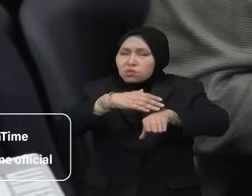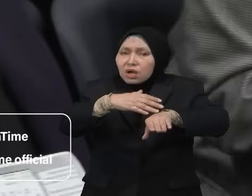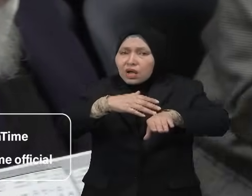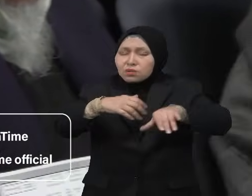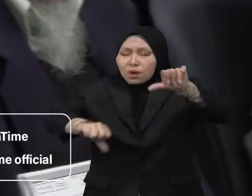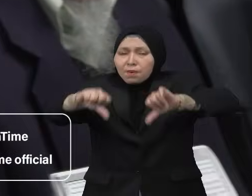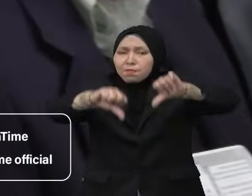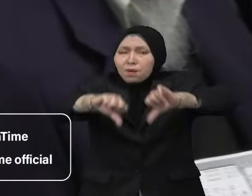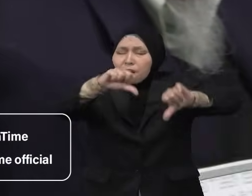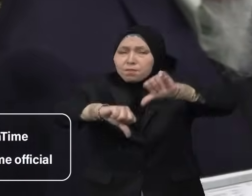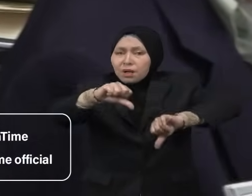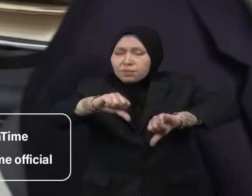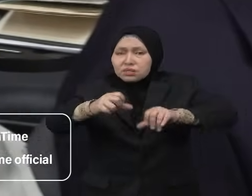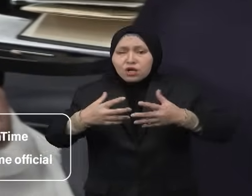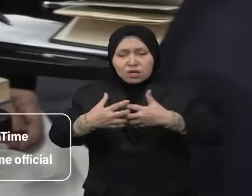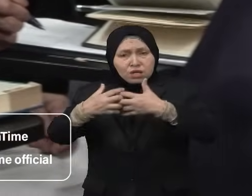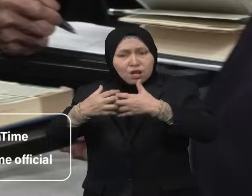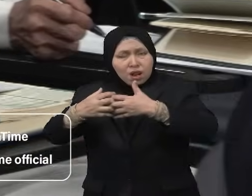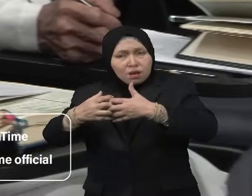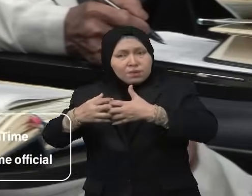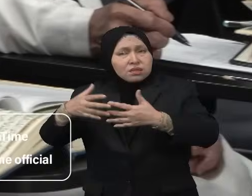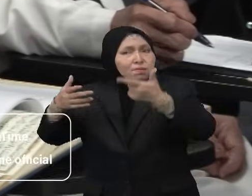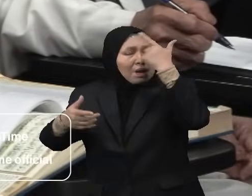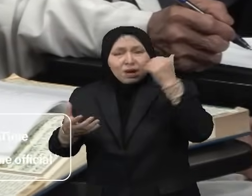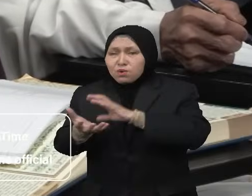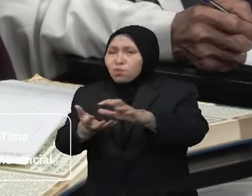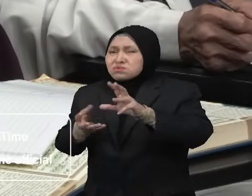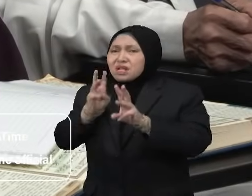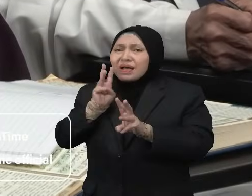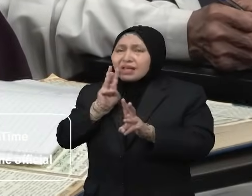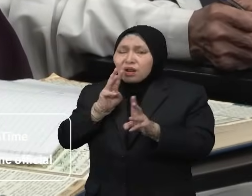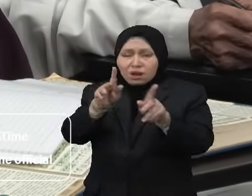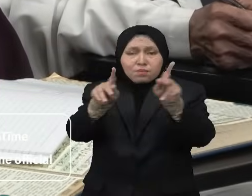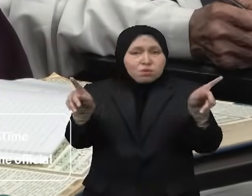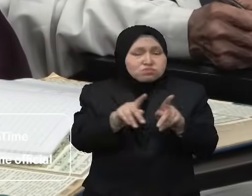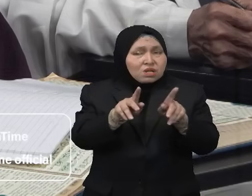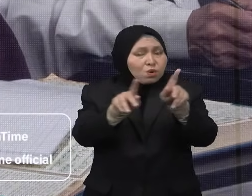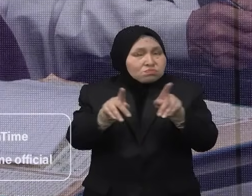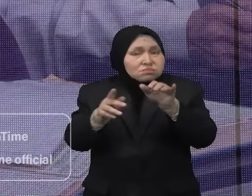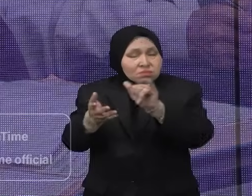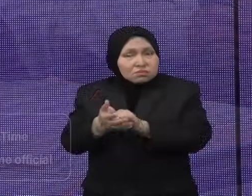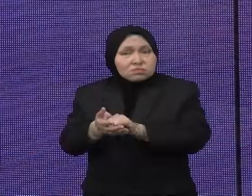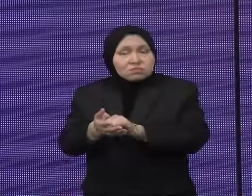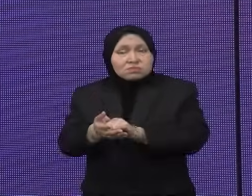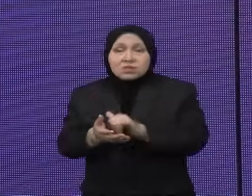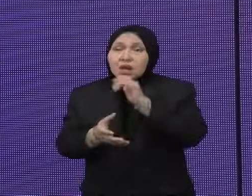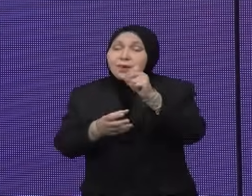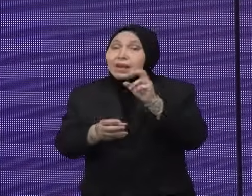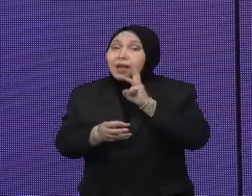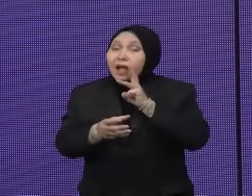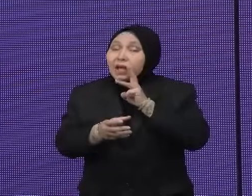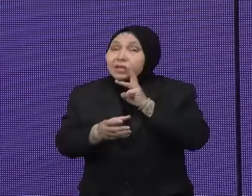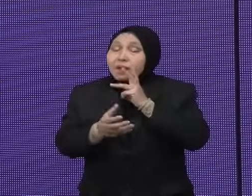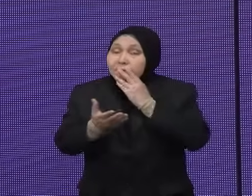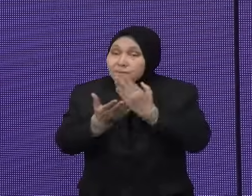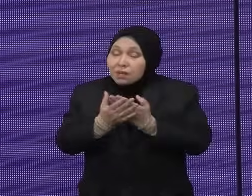chemical ataupun bahan kimia, Ustaz, kan, daripada kilang tertentu yang menyebabkan rosak air dalam satu kawasan. Kawasan itu tak dapat air yang bagus,